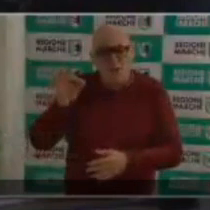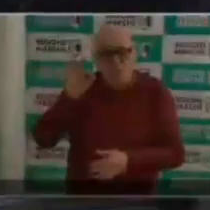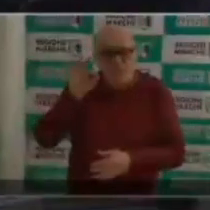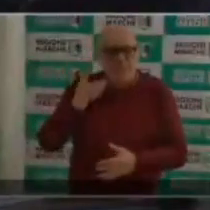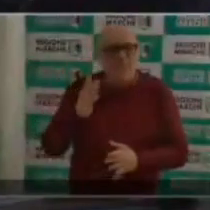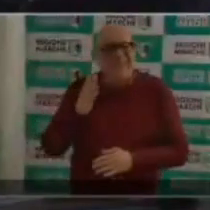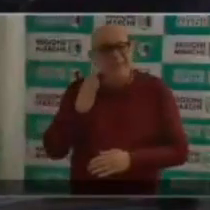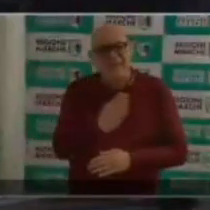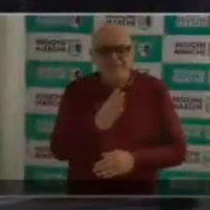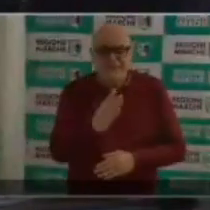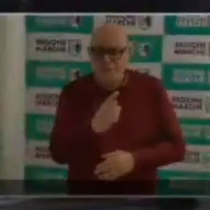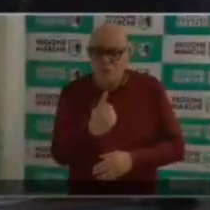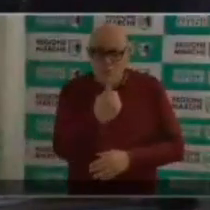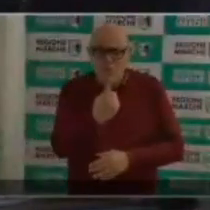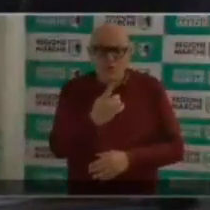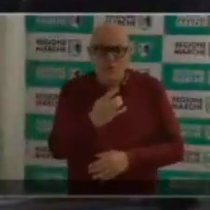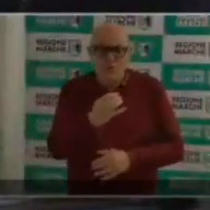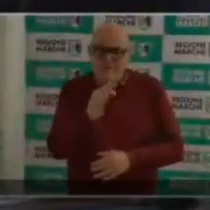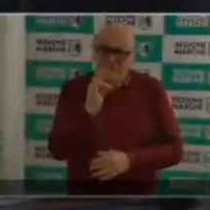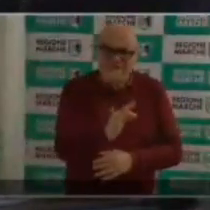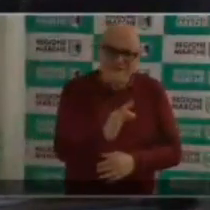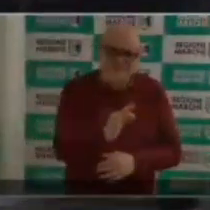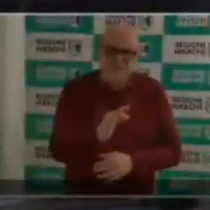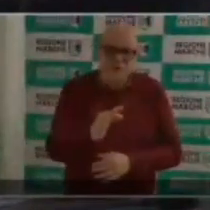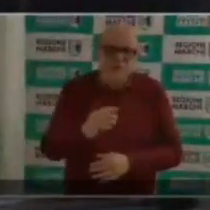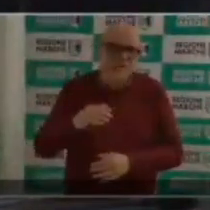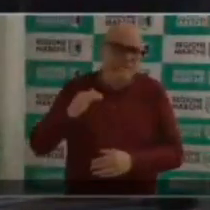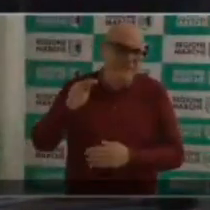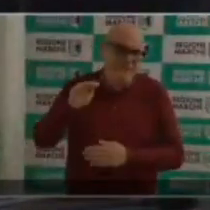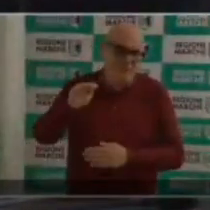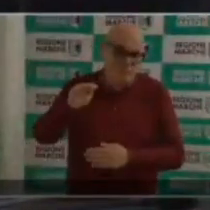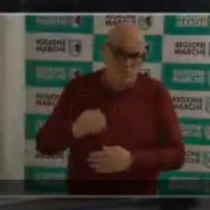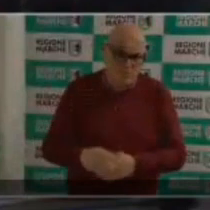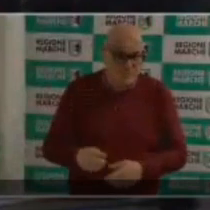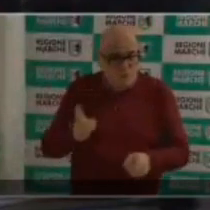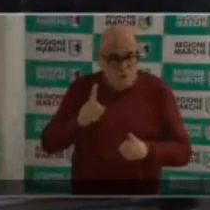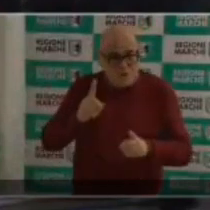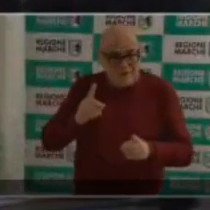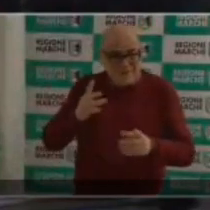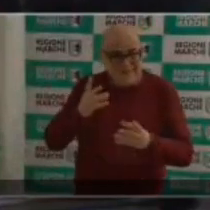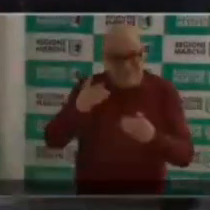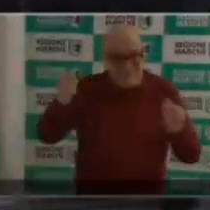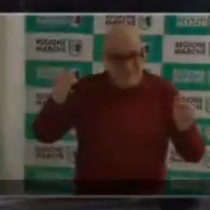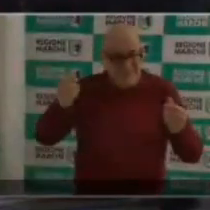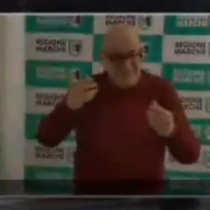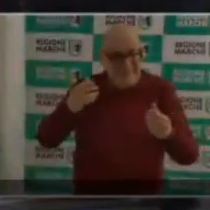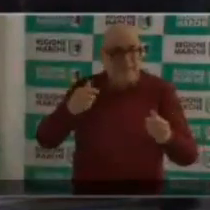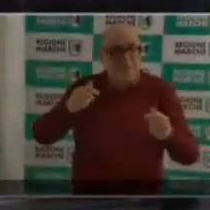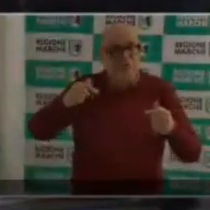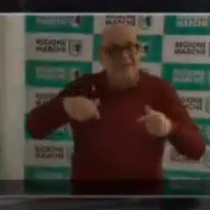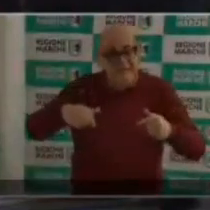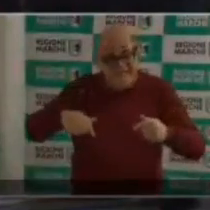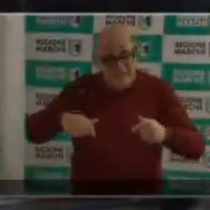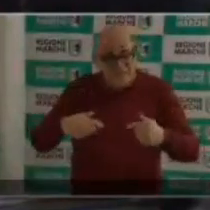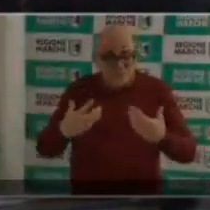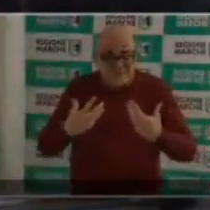e a lunga gittata per il futuro. Non dimentichiamoci che attualmente, insieme alla